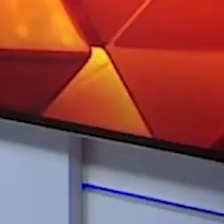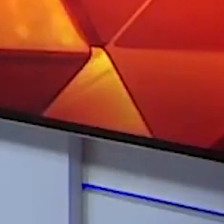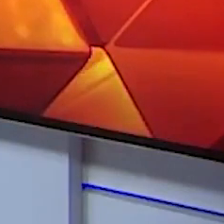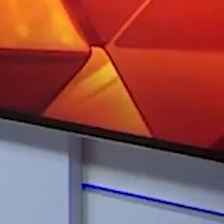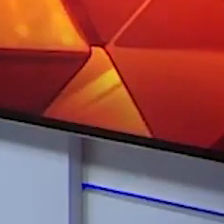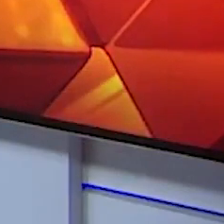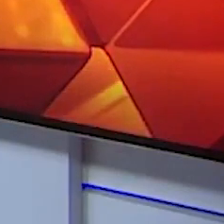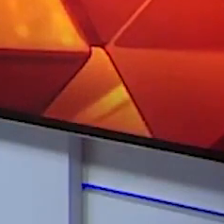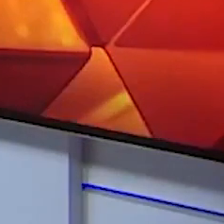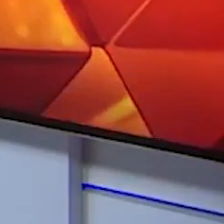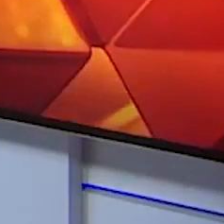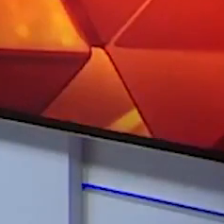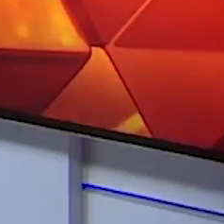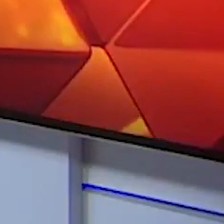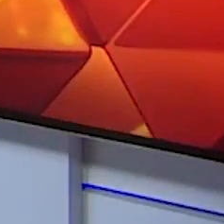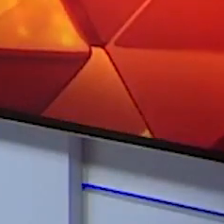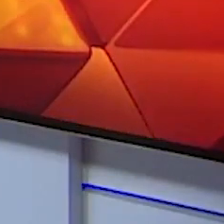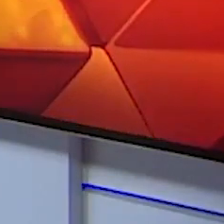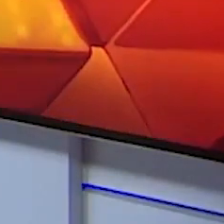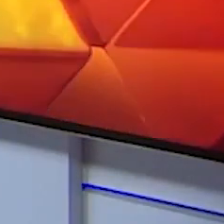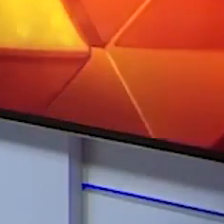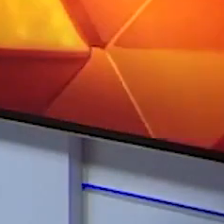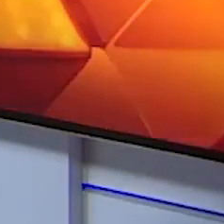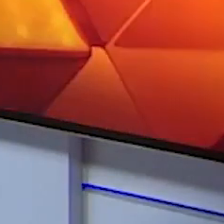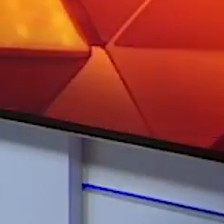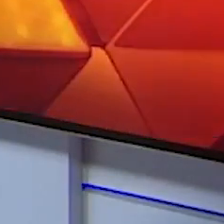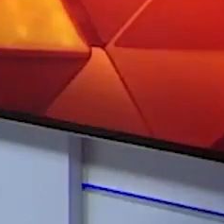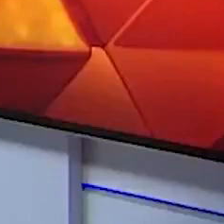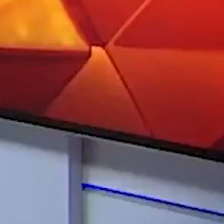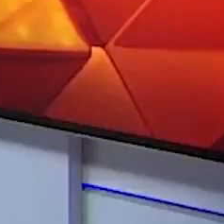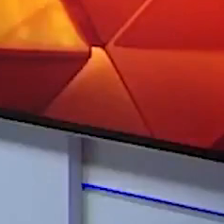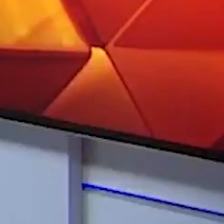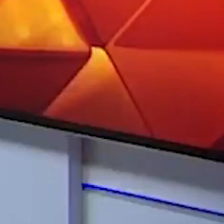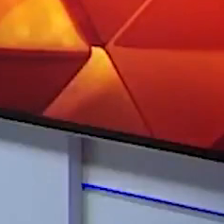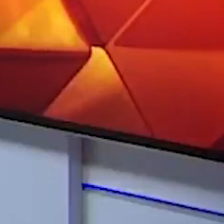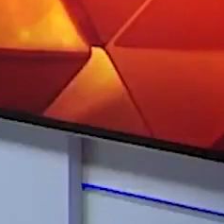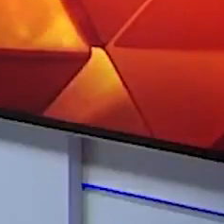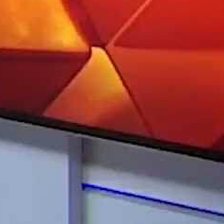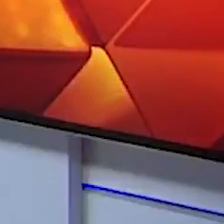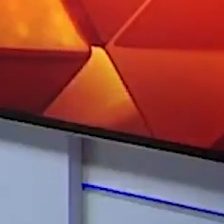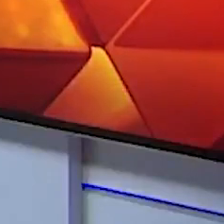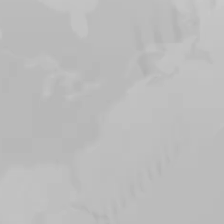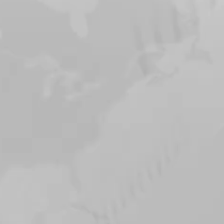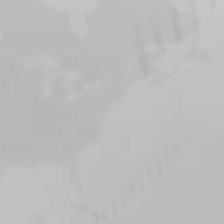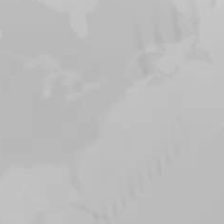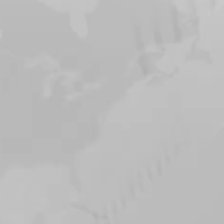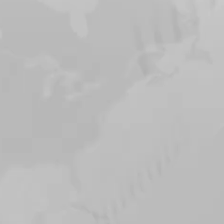sa GMA Pinoy TV at www.gmanews.tv.